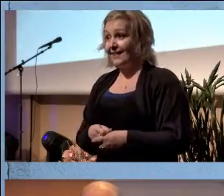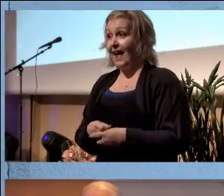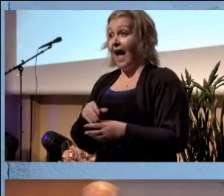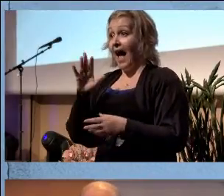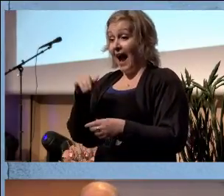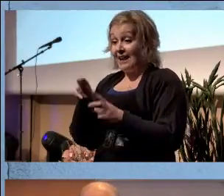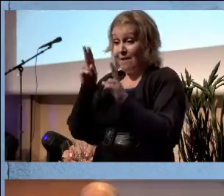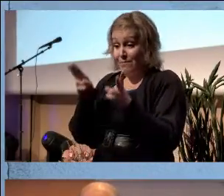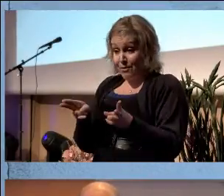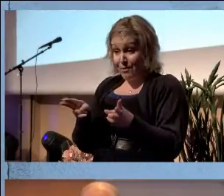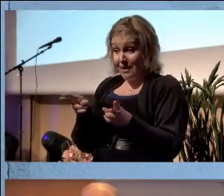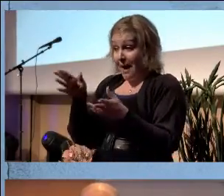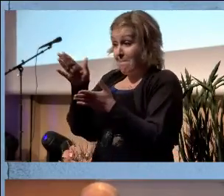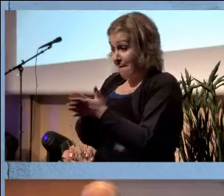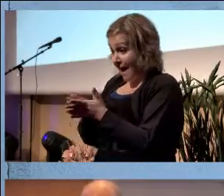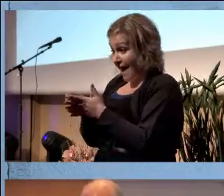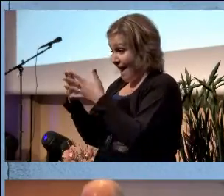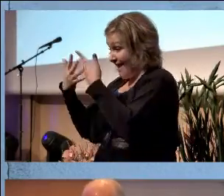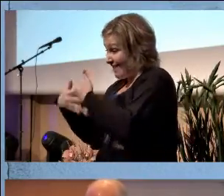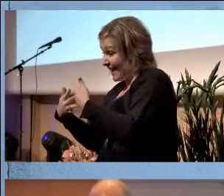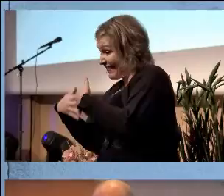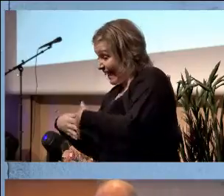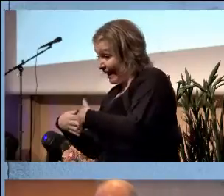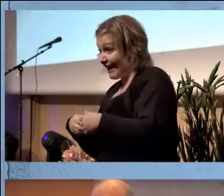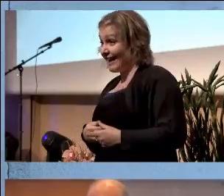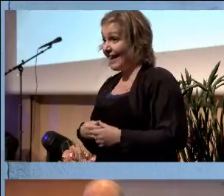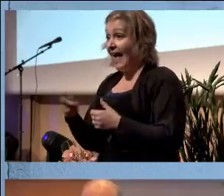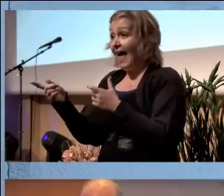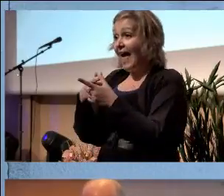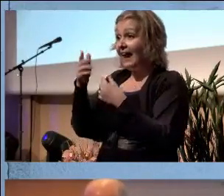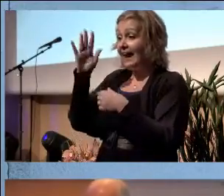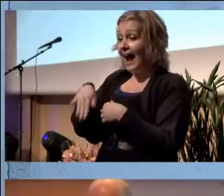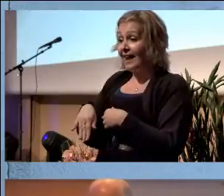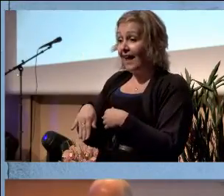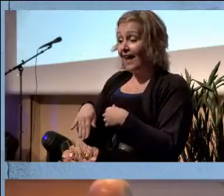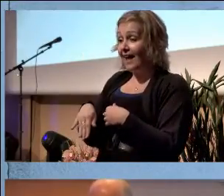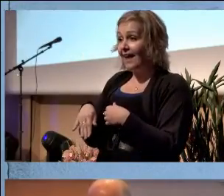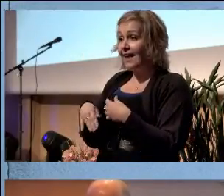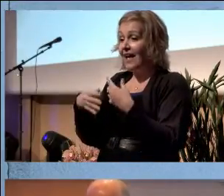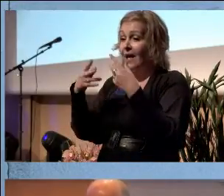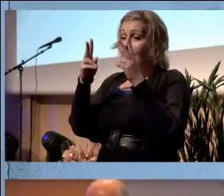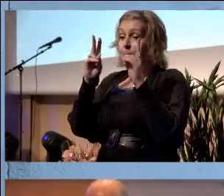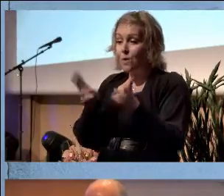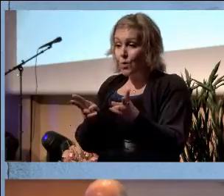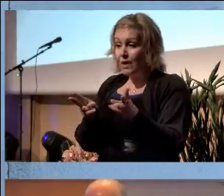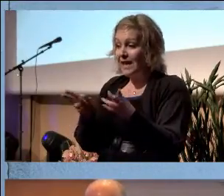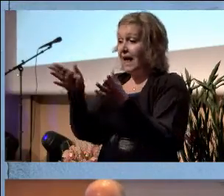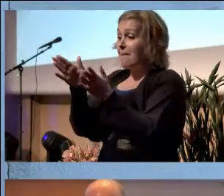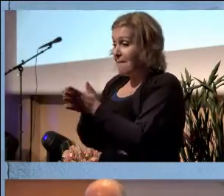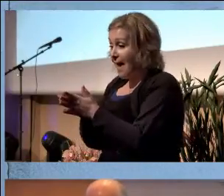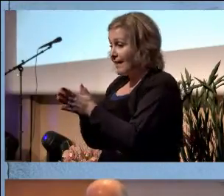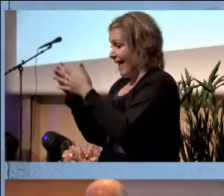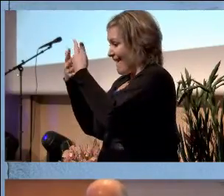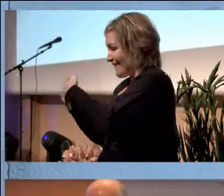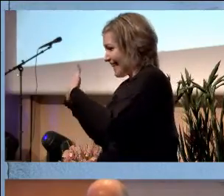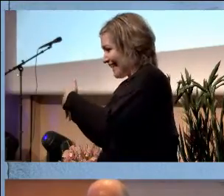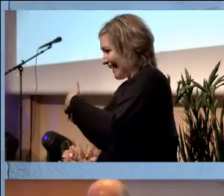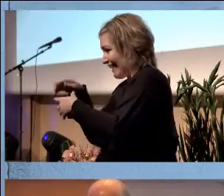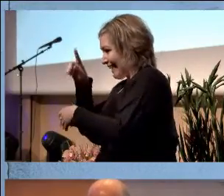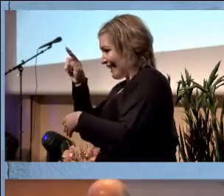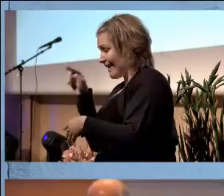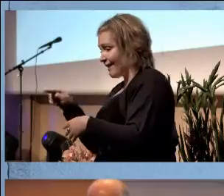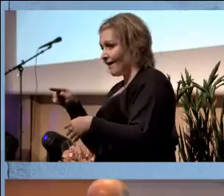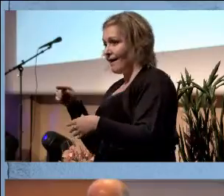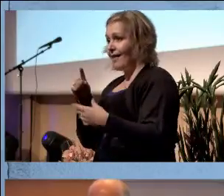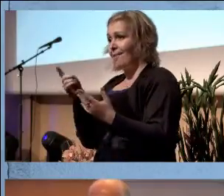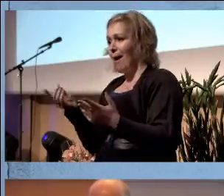Er det bruk med virkning? Eller er det bruker med virkning?